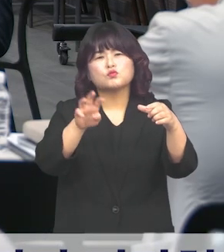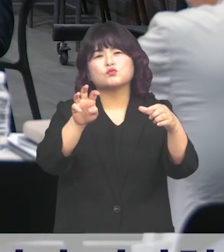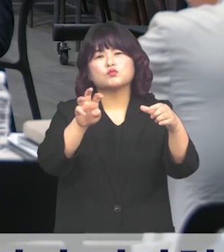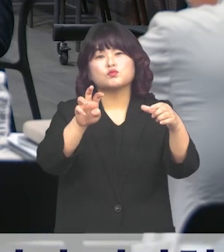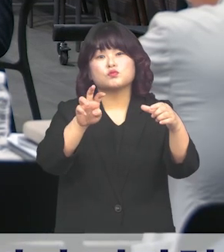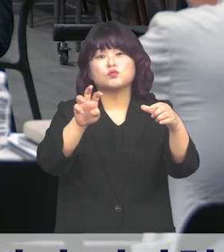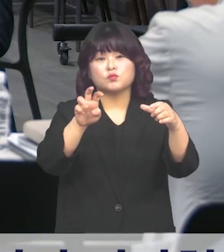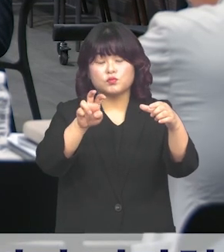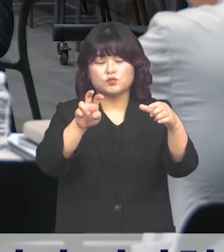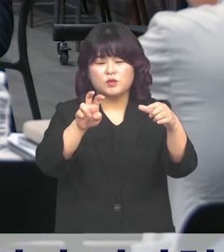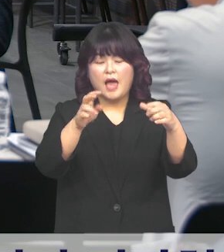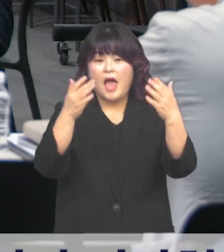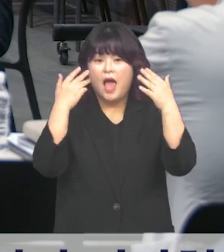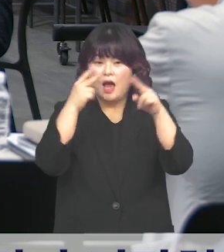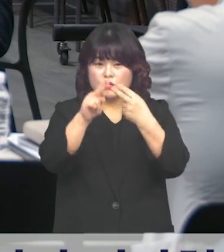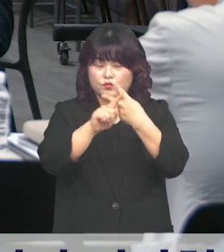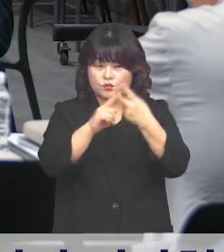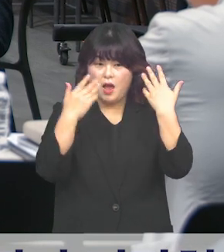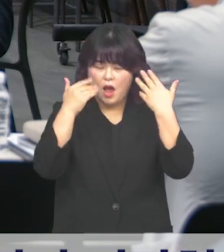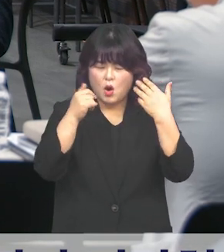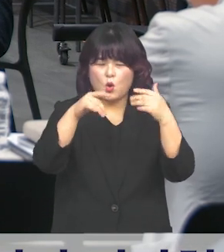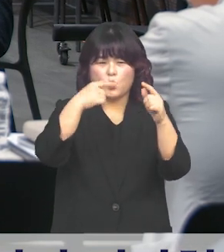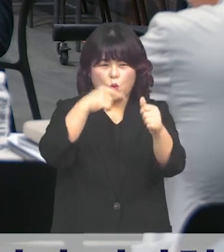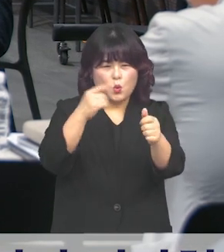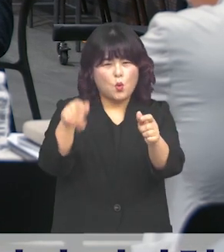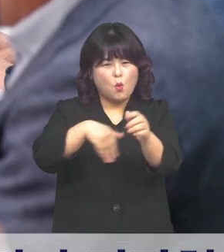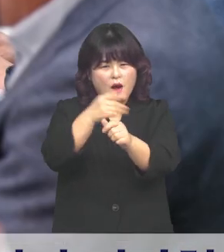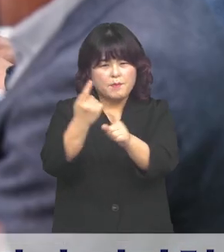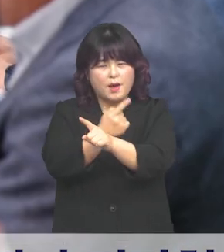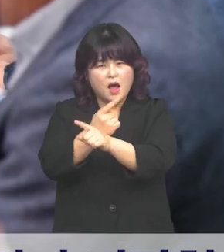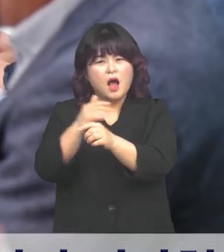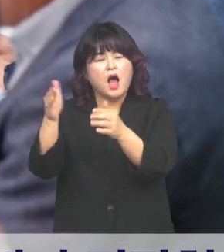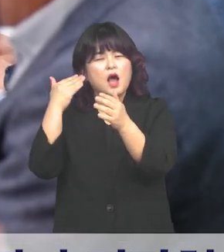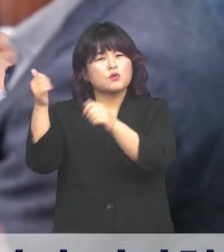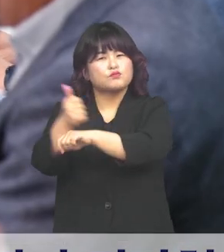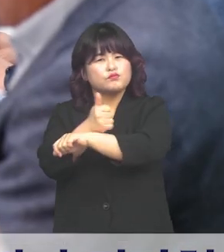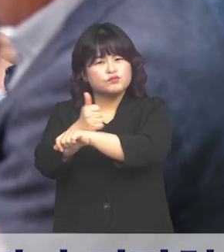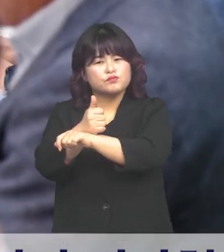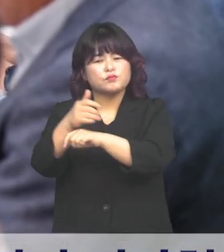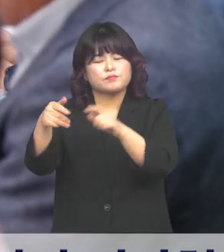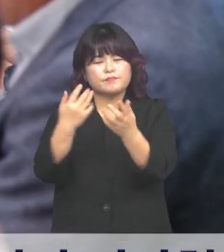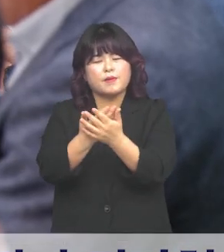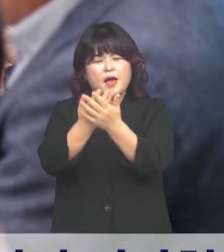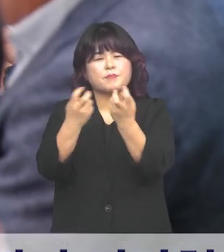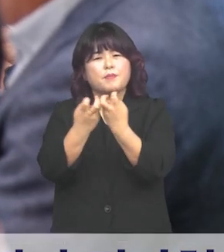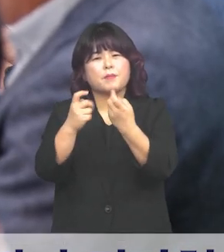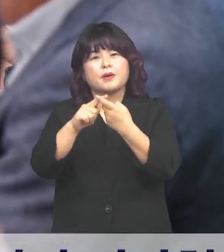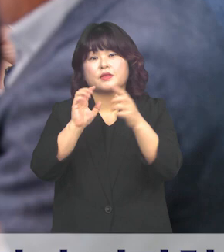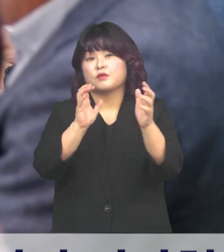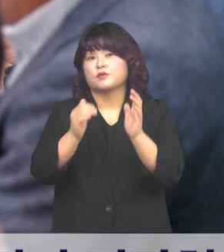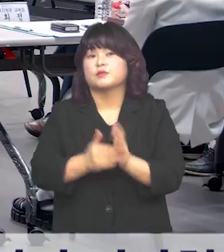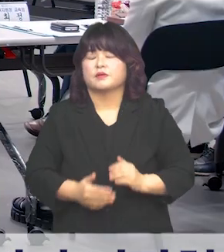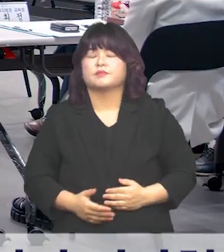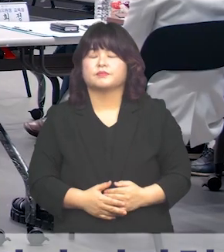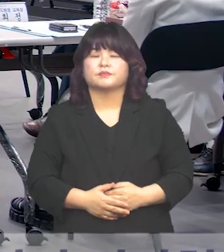교장들을 만나 학생들의 교육 환경 개선과 안전한 통학 환경 조성을 위한 발전 방안을